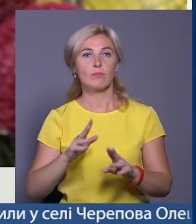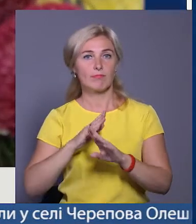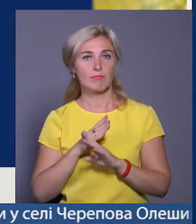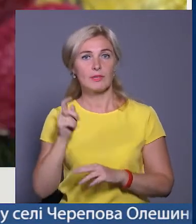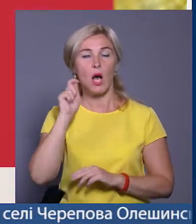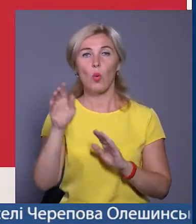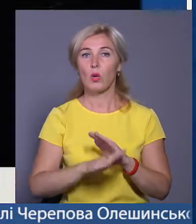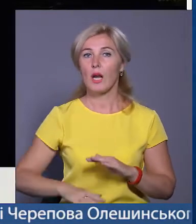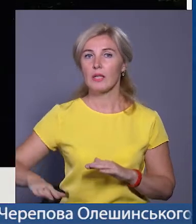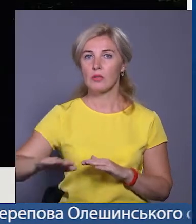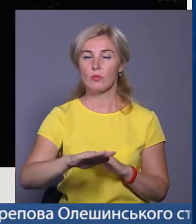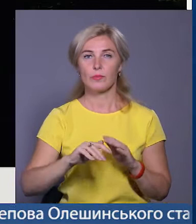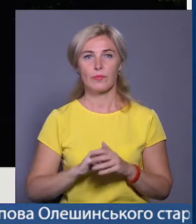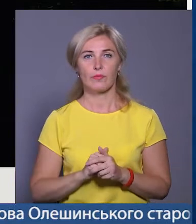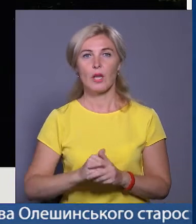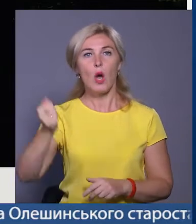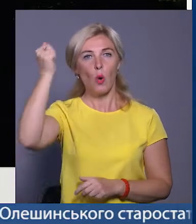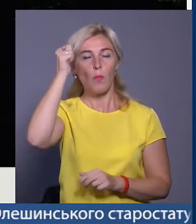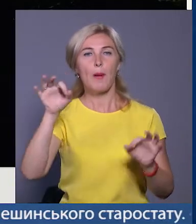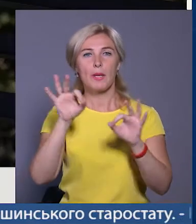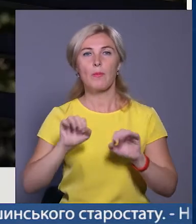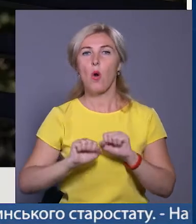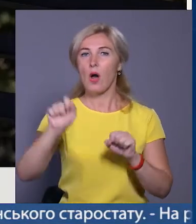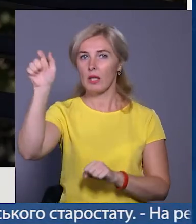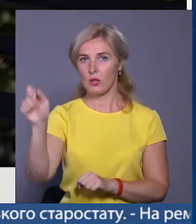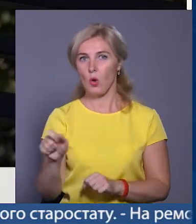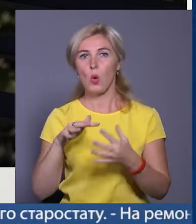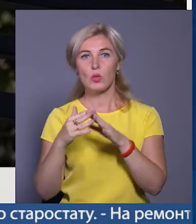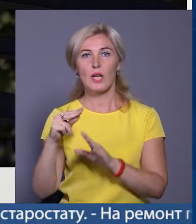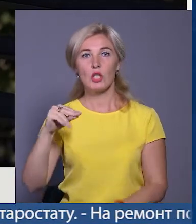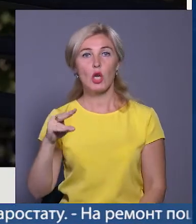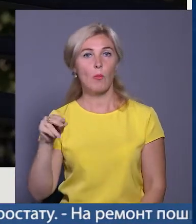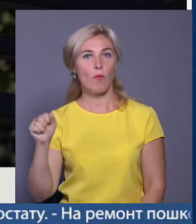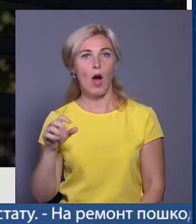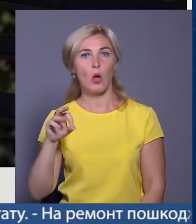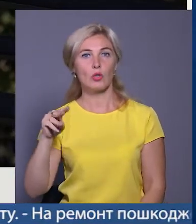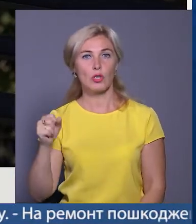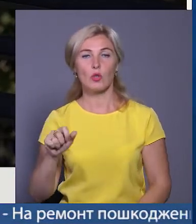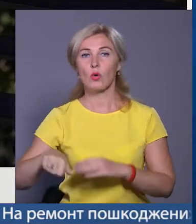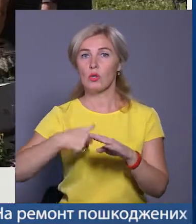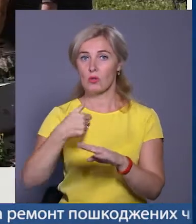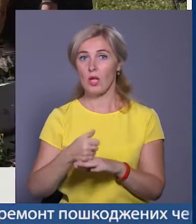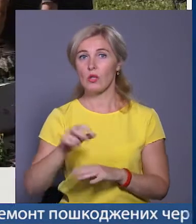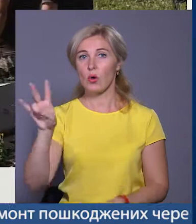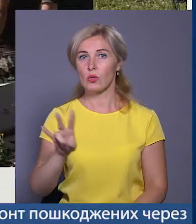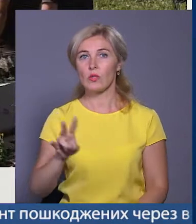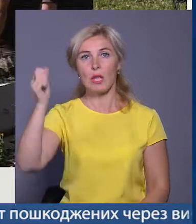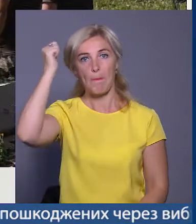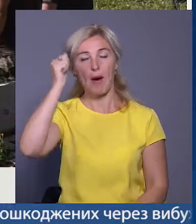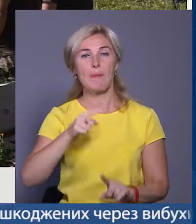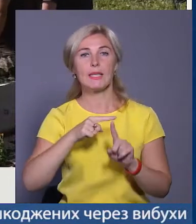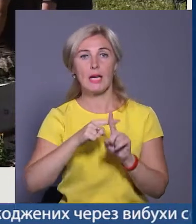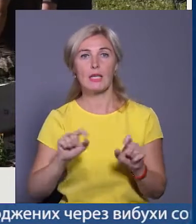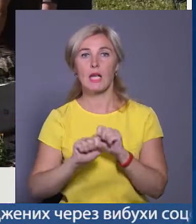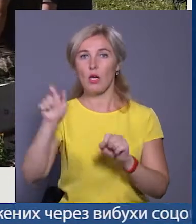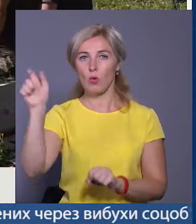Україну. У пам'ять про героїв. У селі Черепова Олешинського старостату освятили пам'ятний хрест